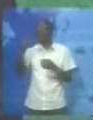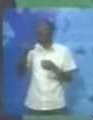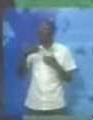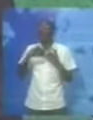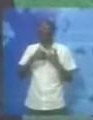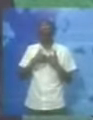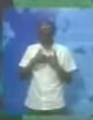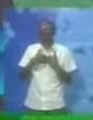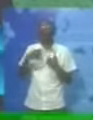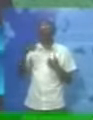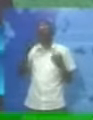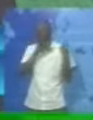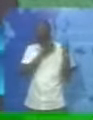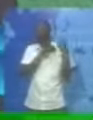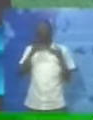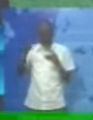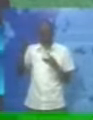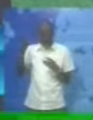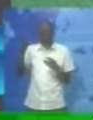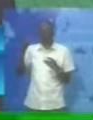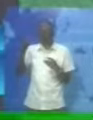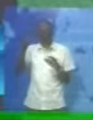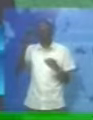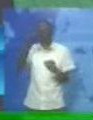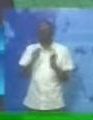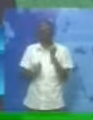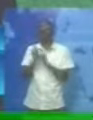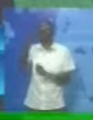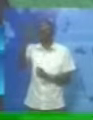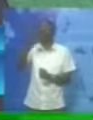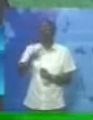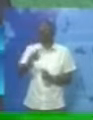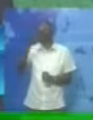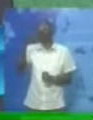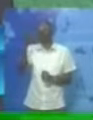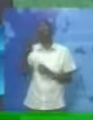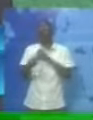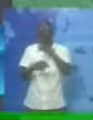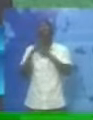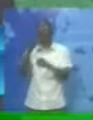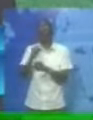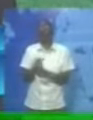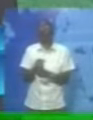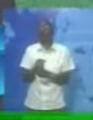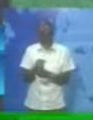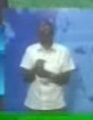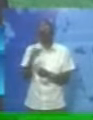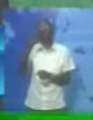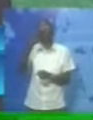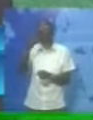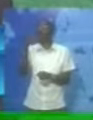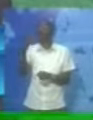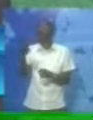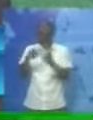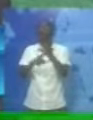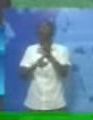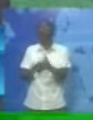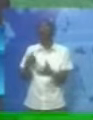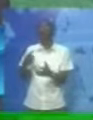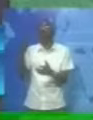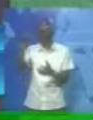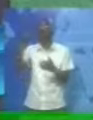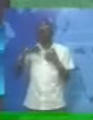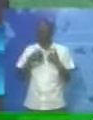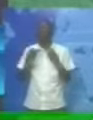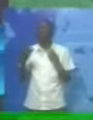le doyen Alassane l'a rappelé, de plus de 43 ans. 23 éditions, enfin, il y avait eu vraiment beaucoup